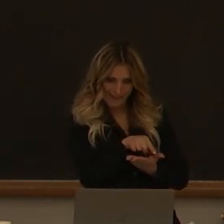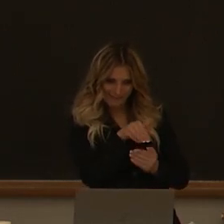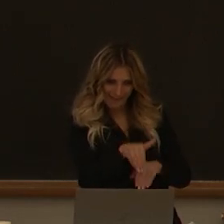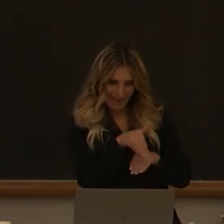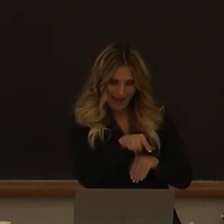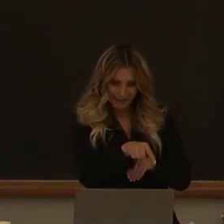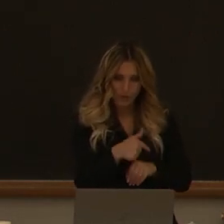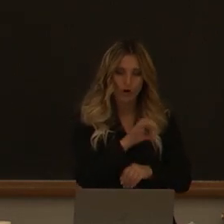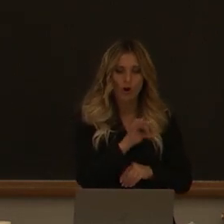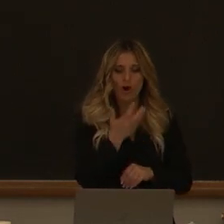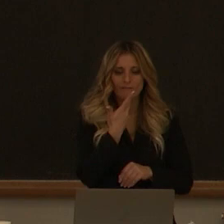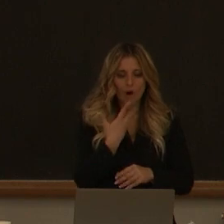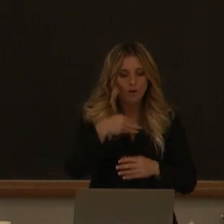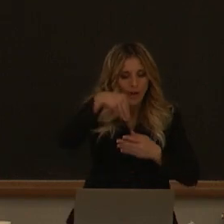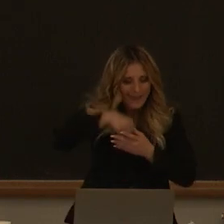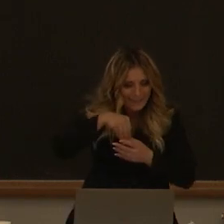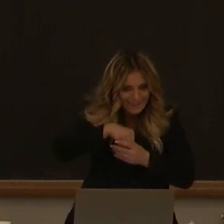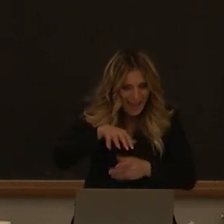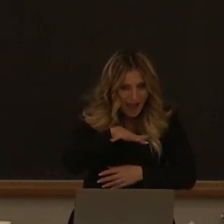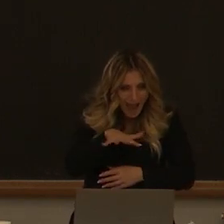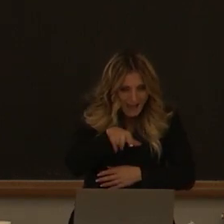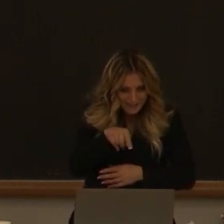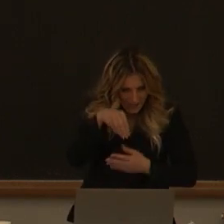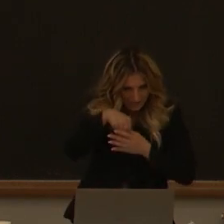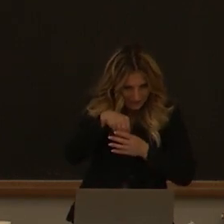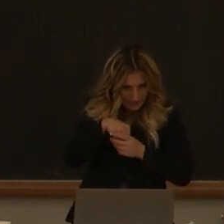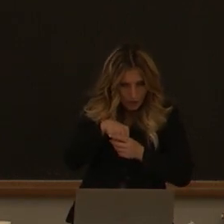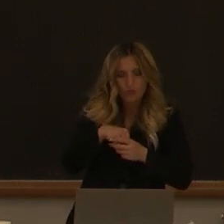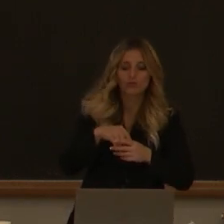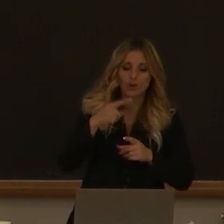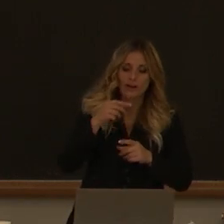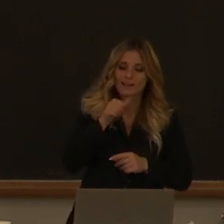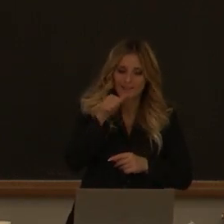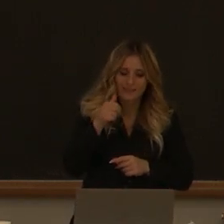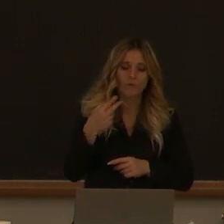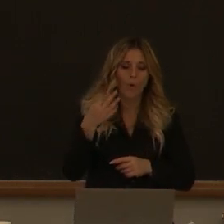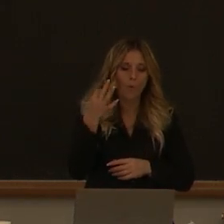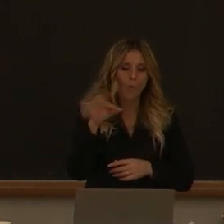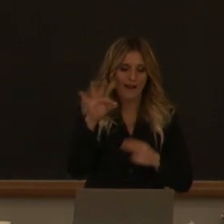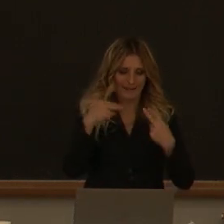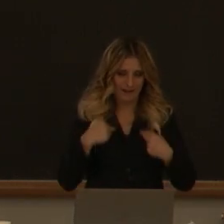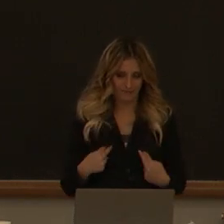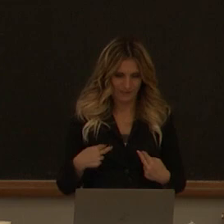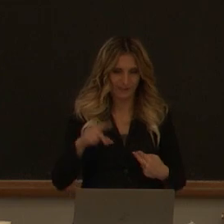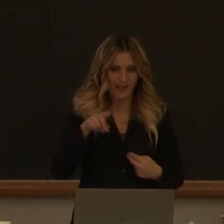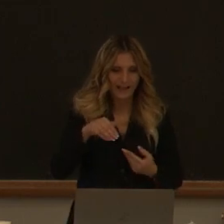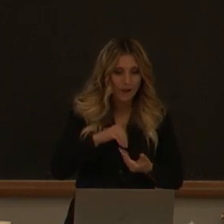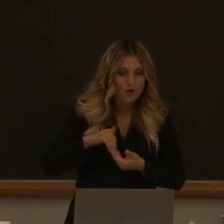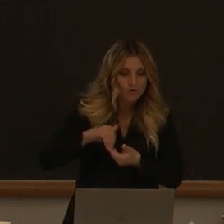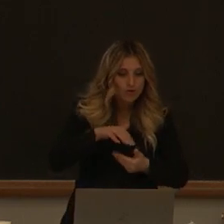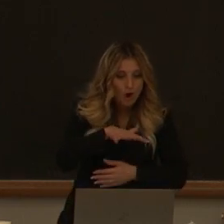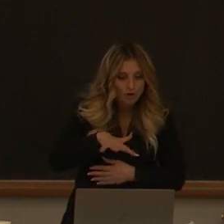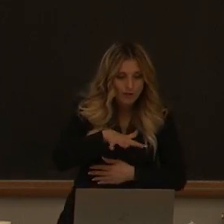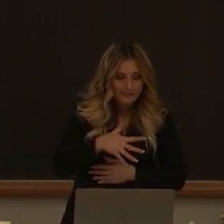soprattutto lo vuole fare in aree interne, in aree marginali, di avere comunque una qualità della vita e una società accogliente in